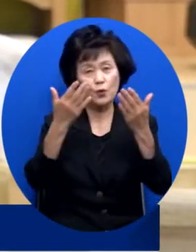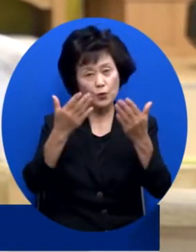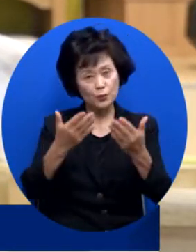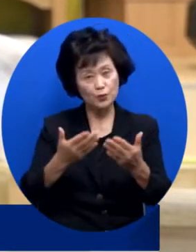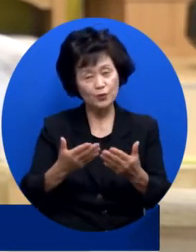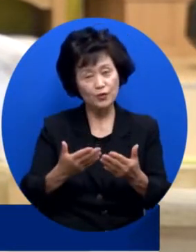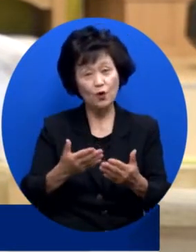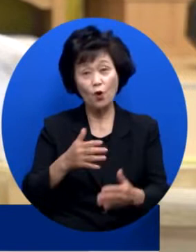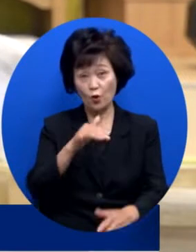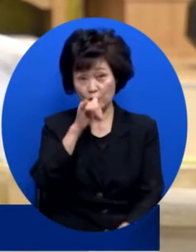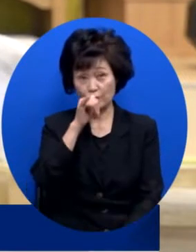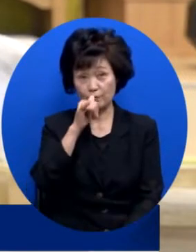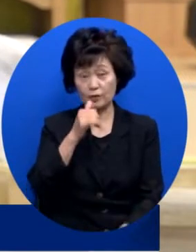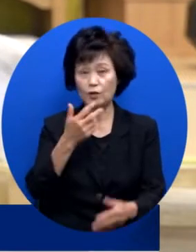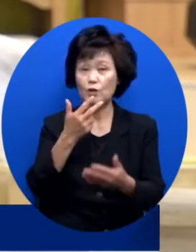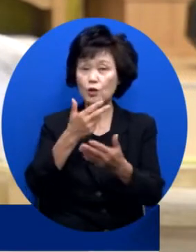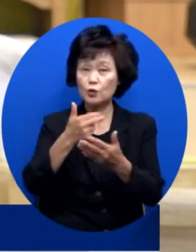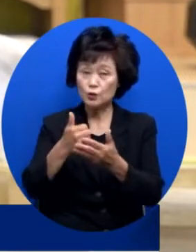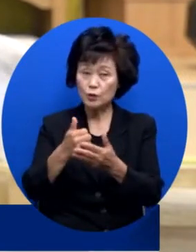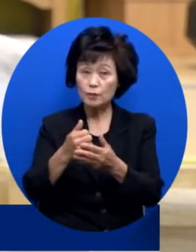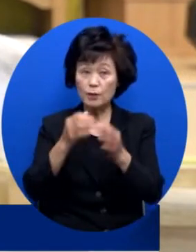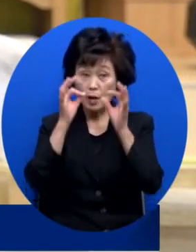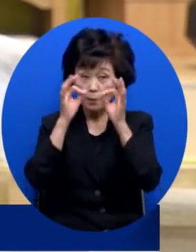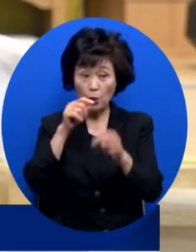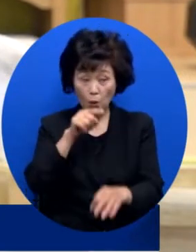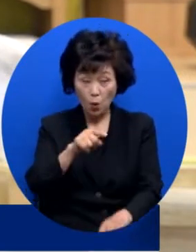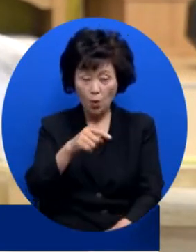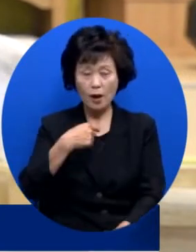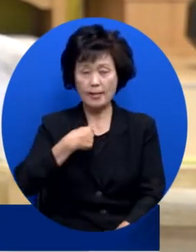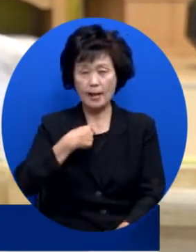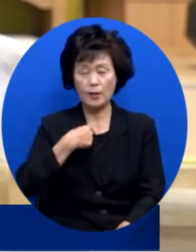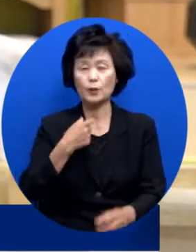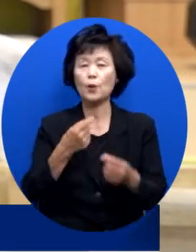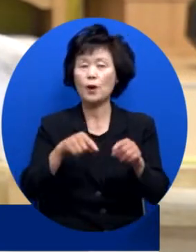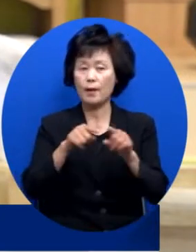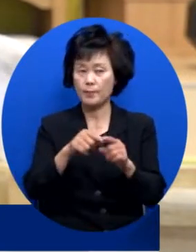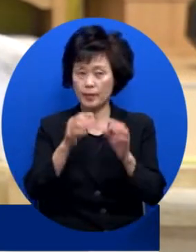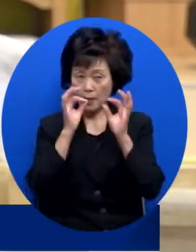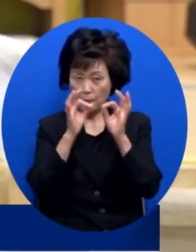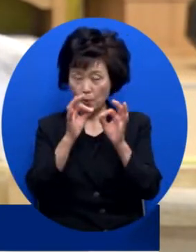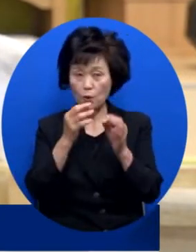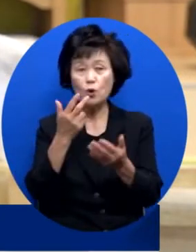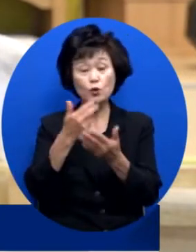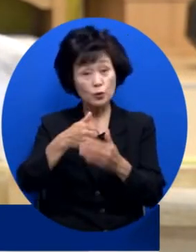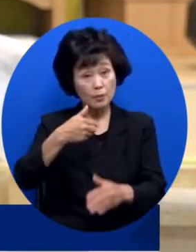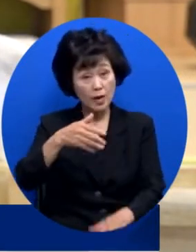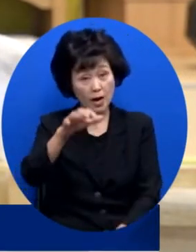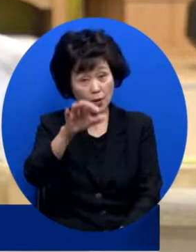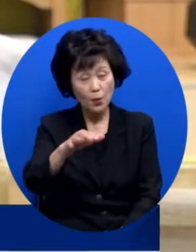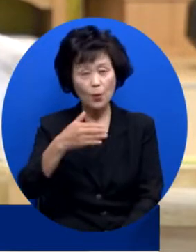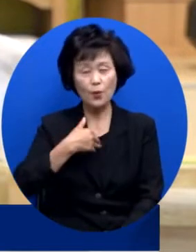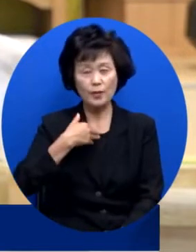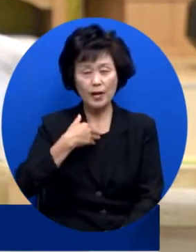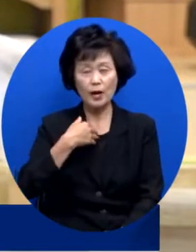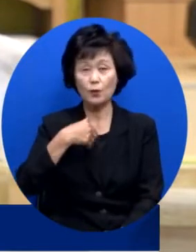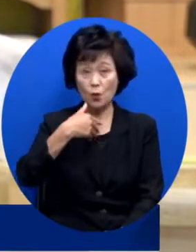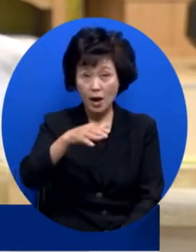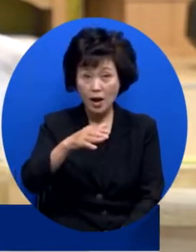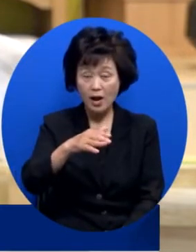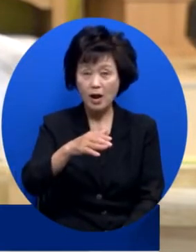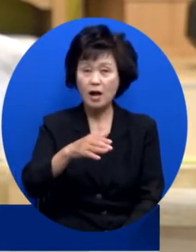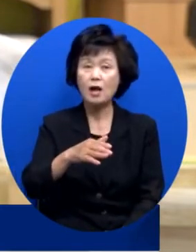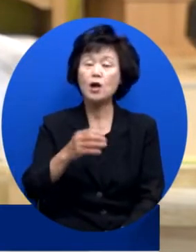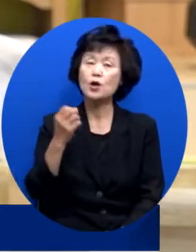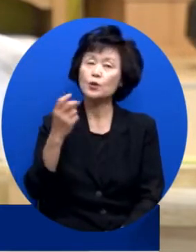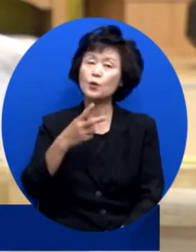주셨어요. 주님이 보는 곳을 너도 보고 주님이 가셔야 할 곳에 너도 가라.